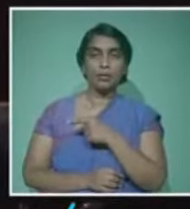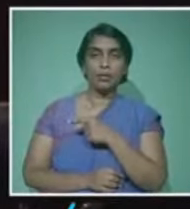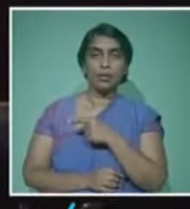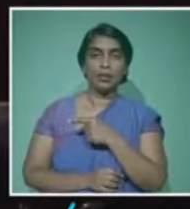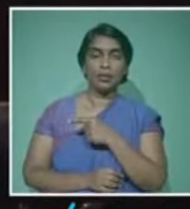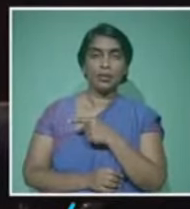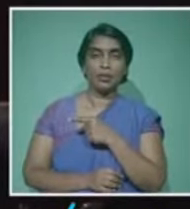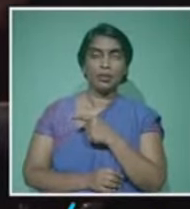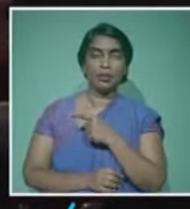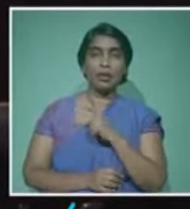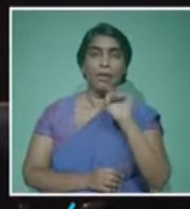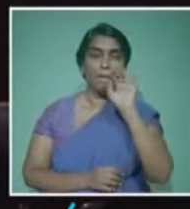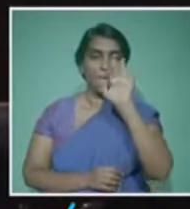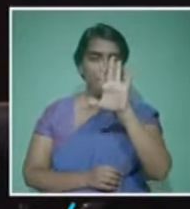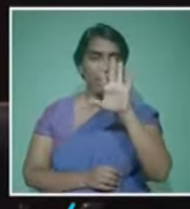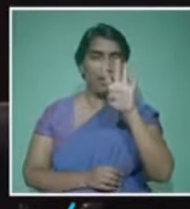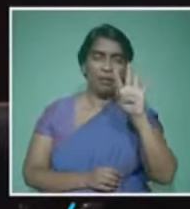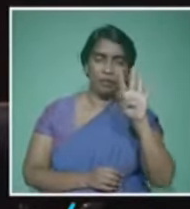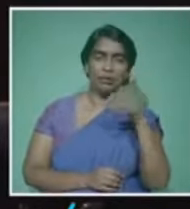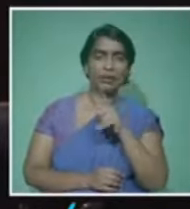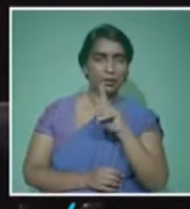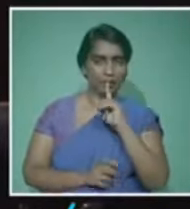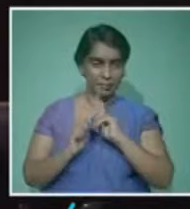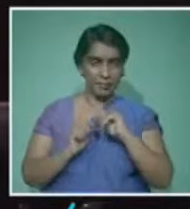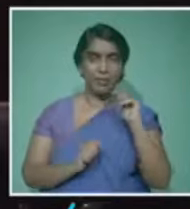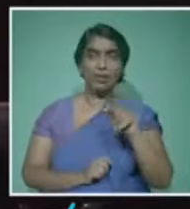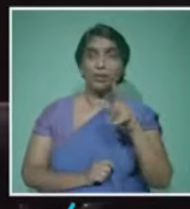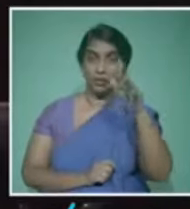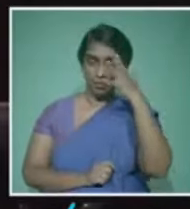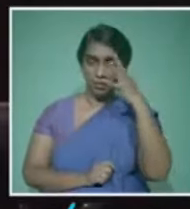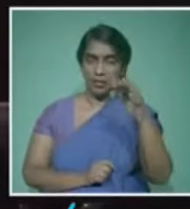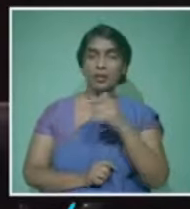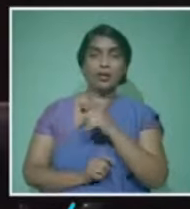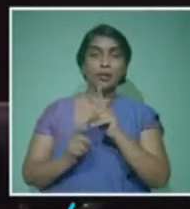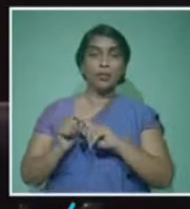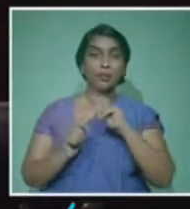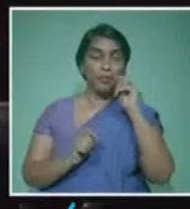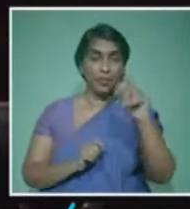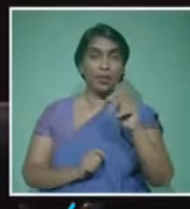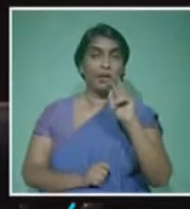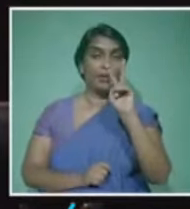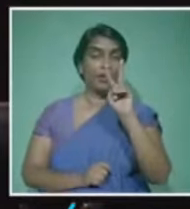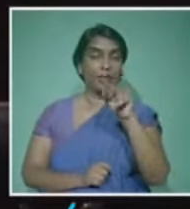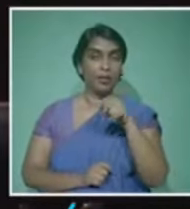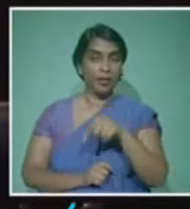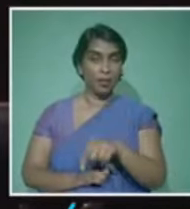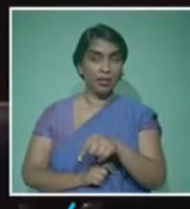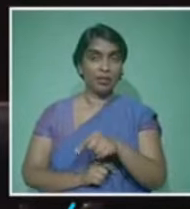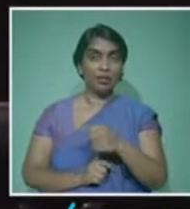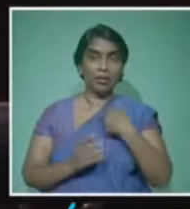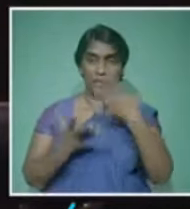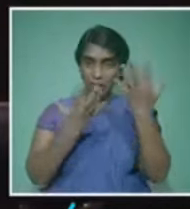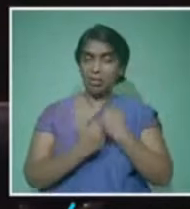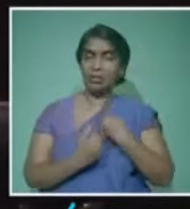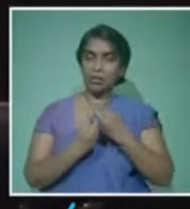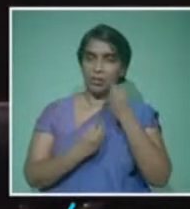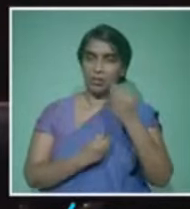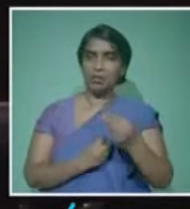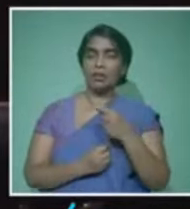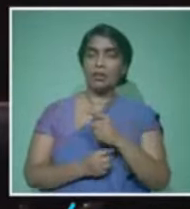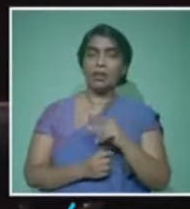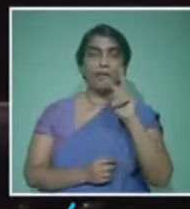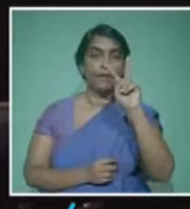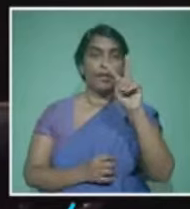ගාව ප්‍රීමියම් එක 5යි 4යි කියලා. මතක තියාගන්න ප්‍රීමියම් එක ගියාලා තියෙනවා 21 මේ ගත්තේවා මම දෙන්නම්.